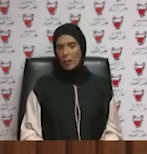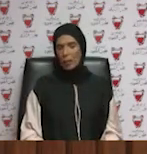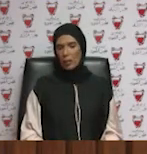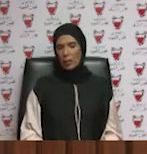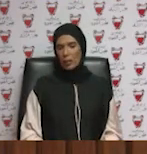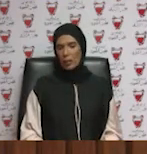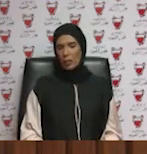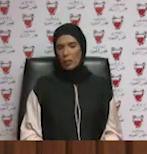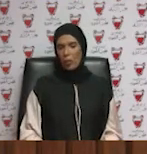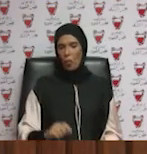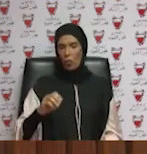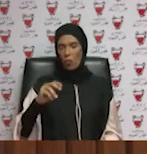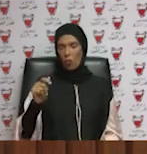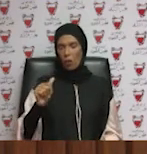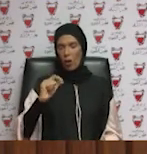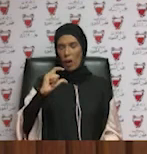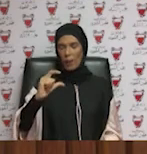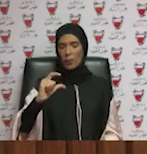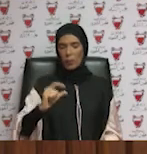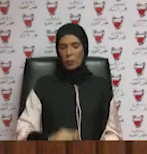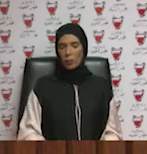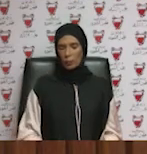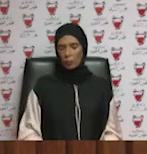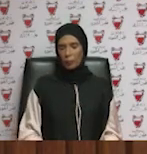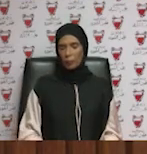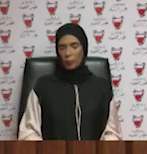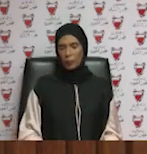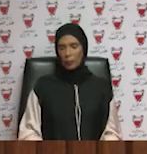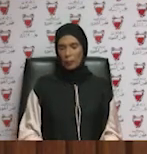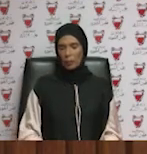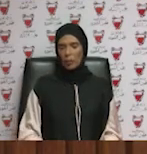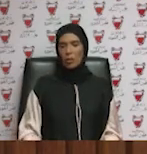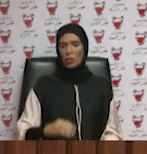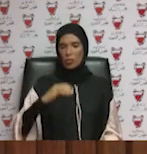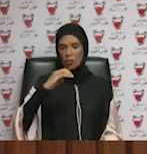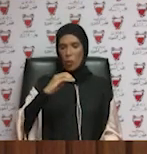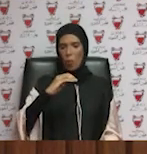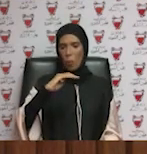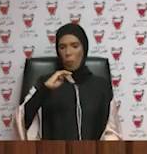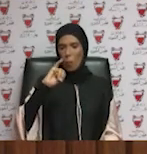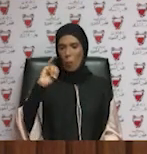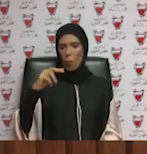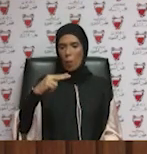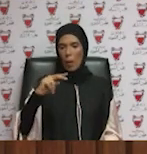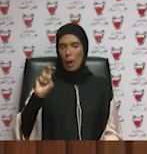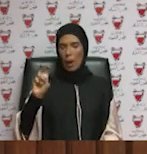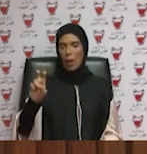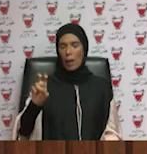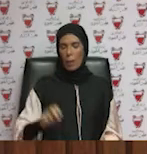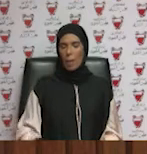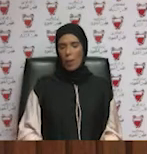السيد فؤاد أحمد الحاجي وسعادة السيد جمعة محمد الكعبي وسعادة